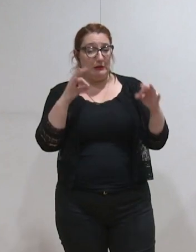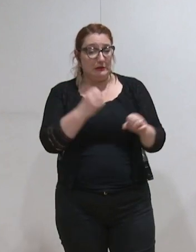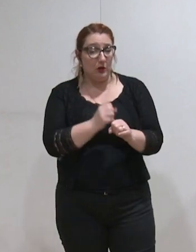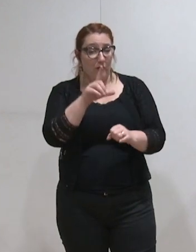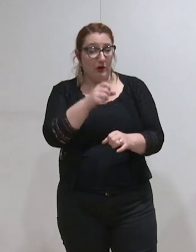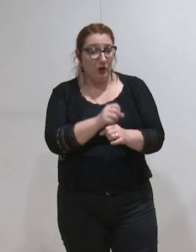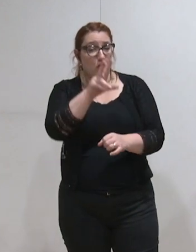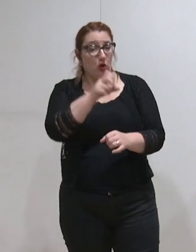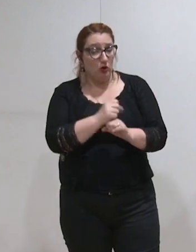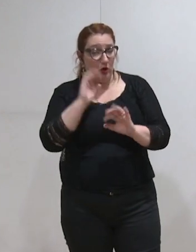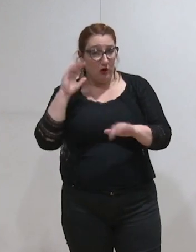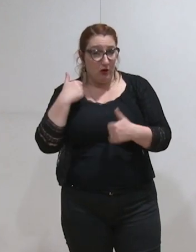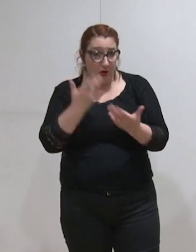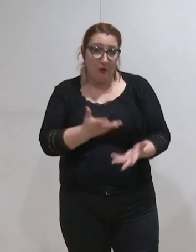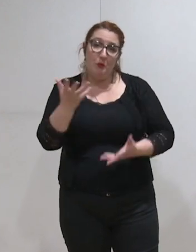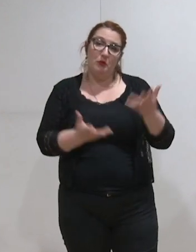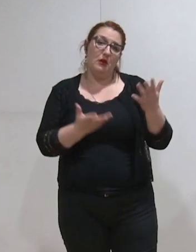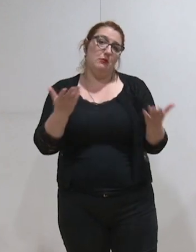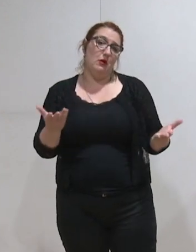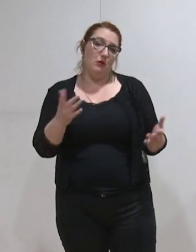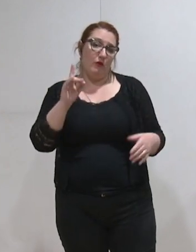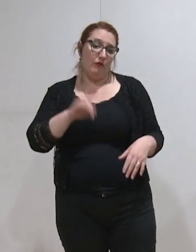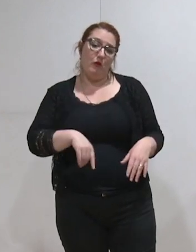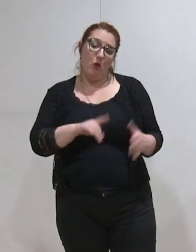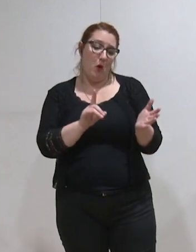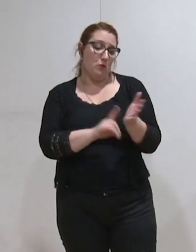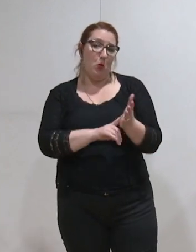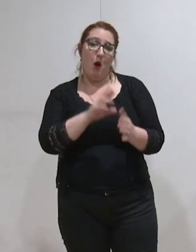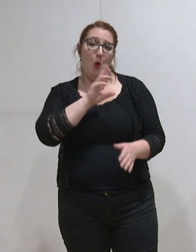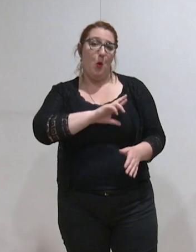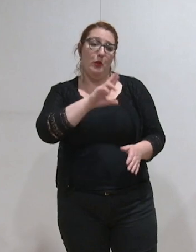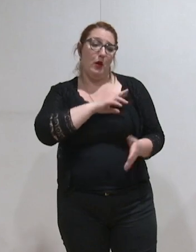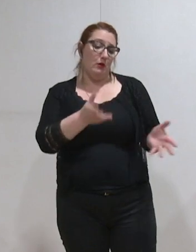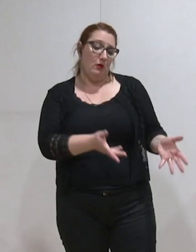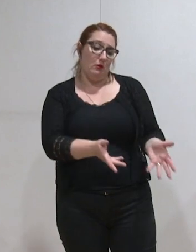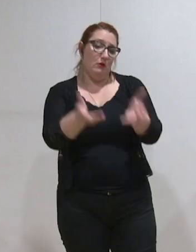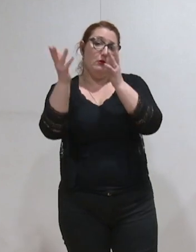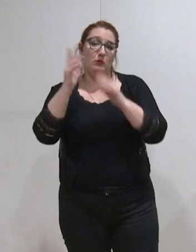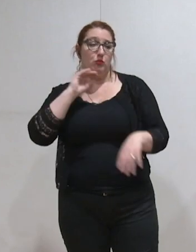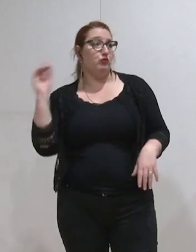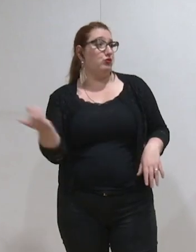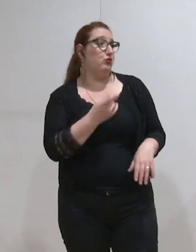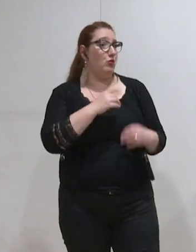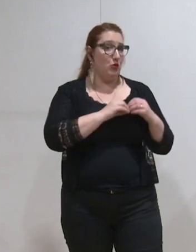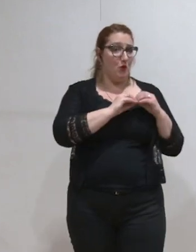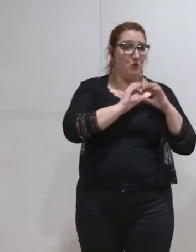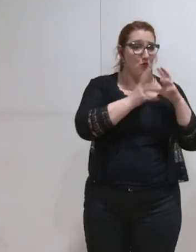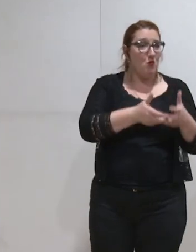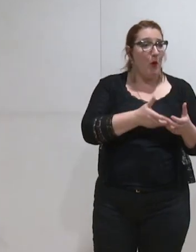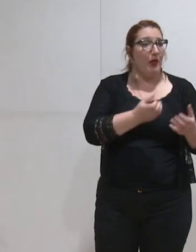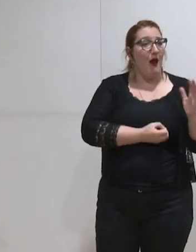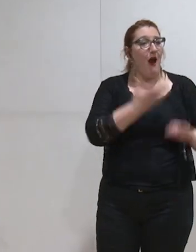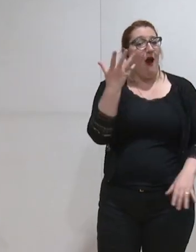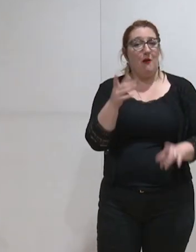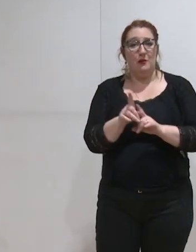est-ce qu'il est illégitime de de dire queon doit respecter son droit à la retraite qui est un droit pour tout le monde dans le monde artistique comme ailleurs et par